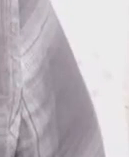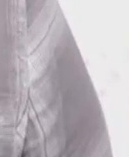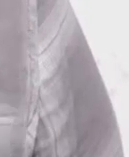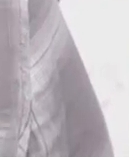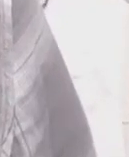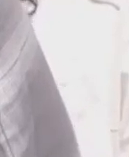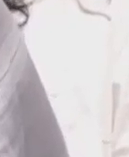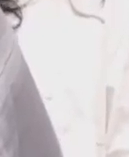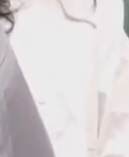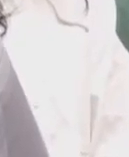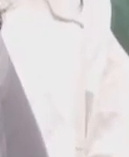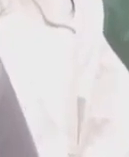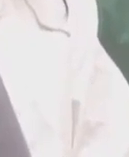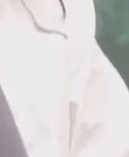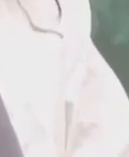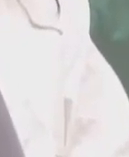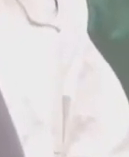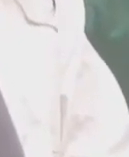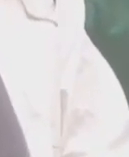Kalau ancaman tidak, tapi intimidasi itu